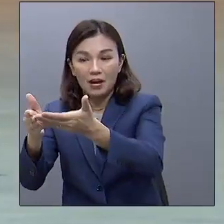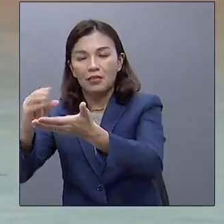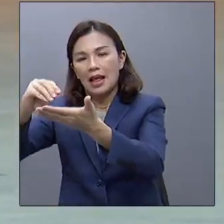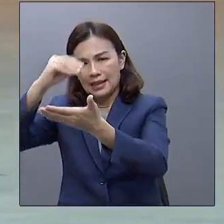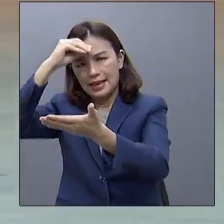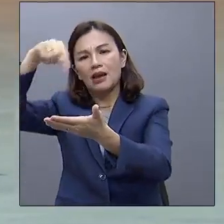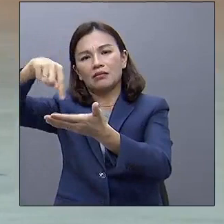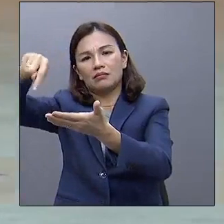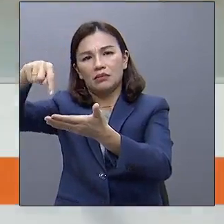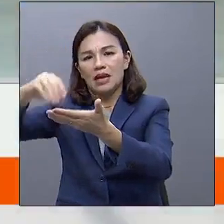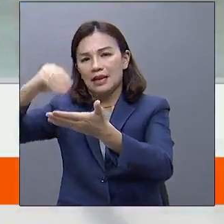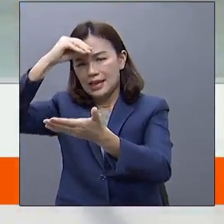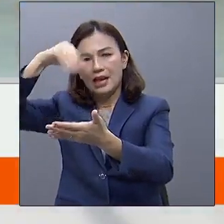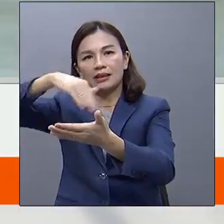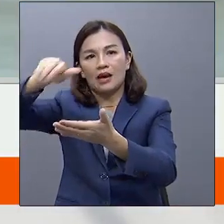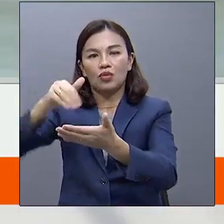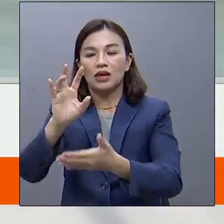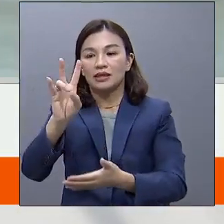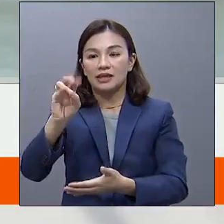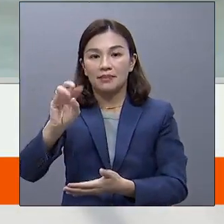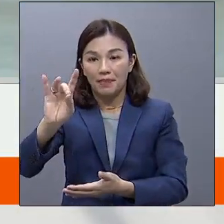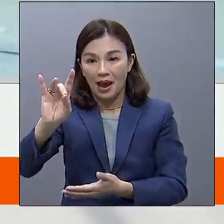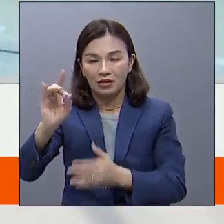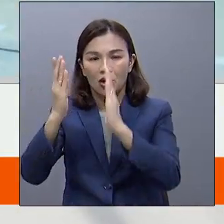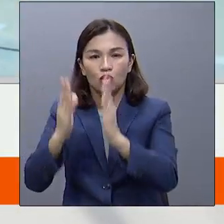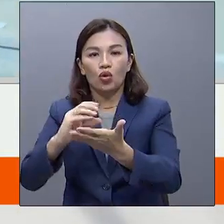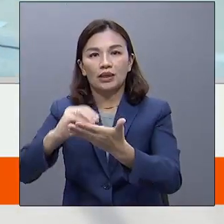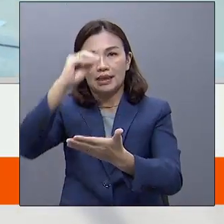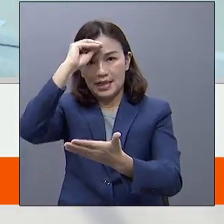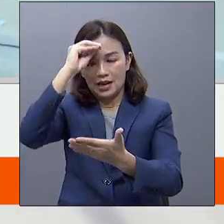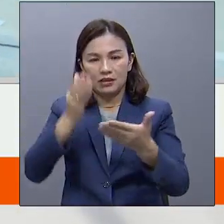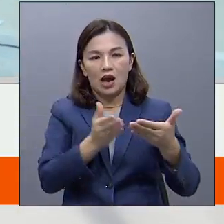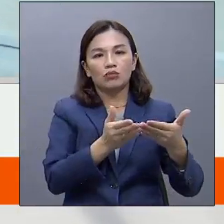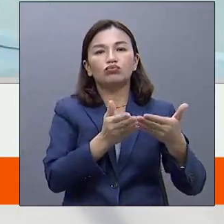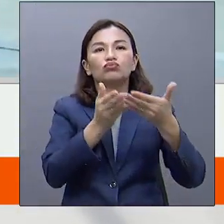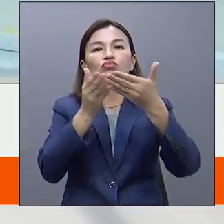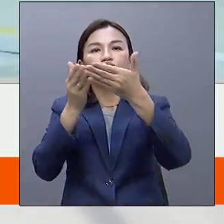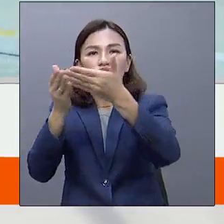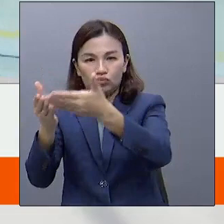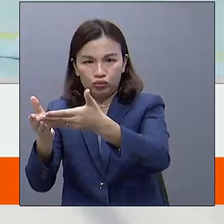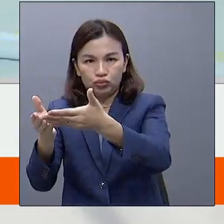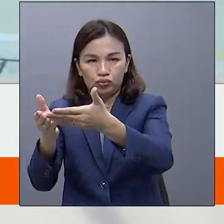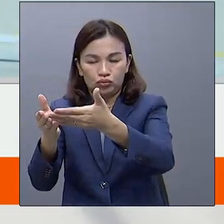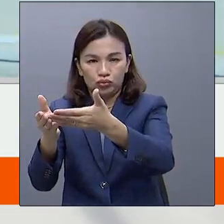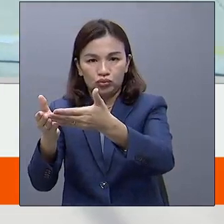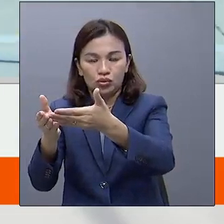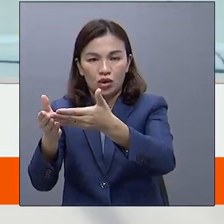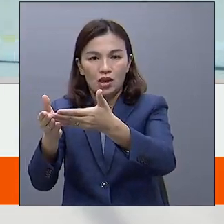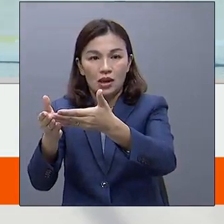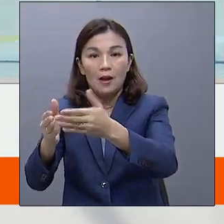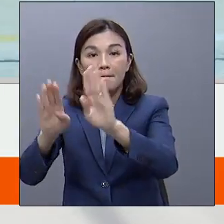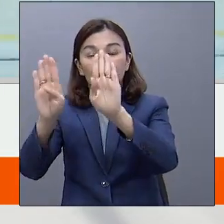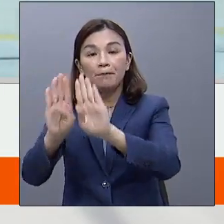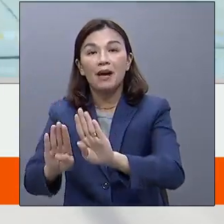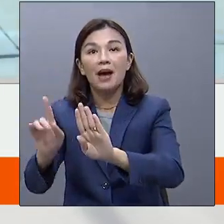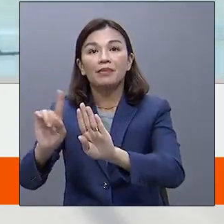ทั้งหมดเลยก็ว่าได้นะ 78คนเนี่ยก็เขาก็จัดเป็นเรือครูซให้นะฮะแบบรู้ชั้นๆไม่ๆไม่ได้ไม่ได้